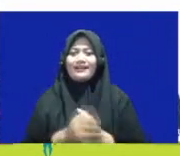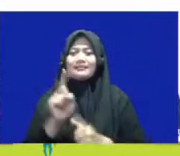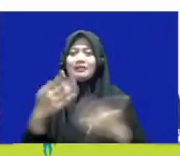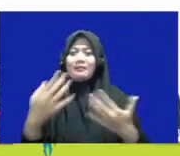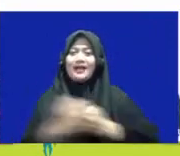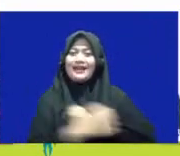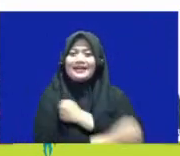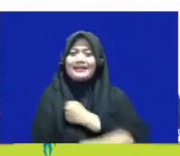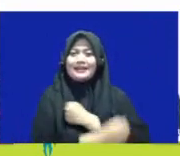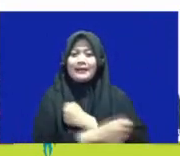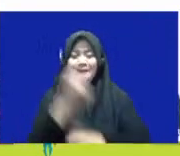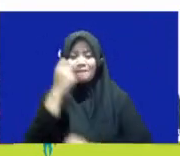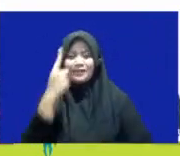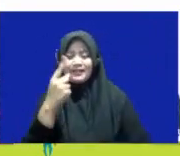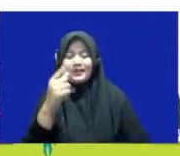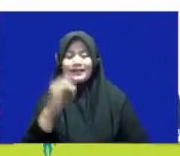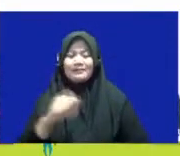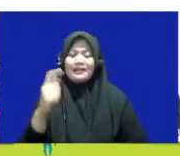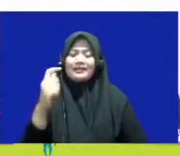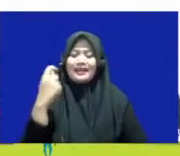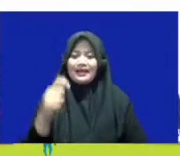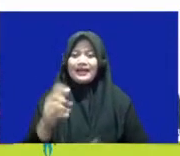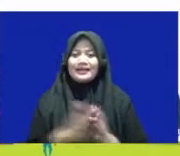pada kami, Tagana dan KSB, bahwa